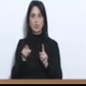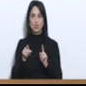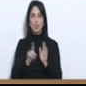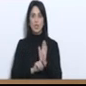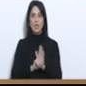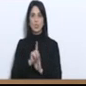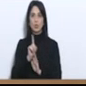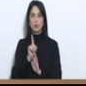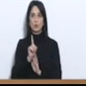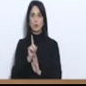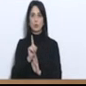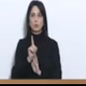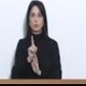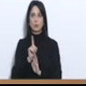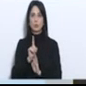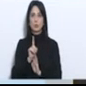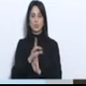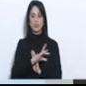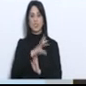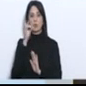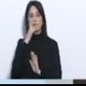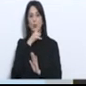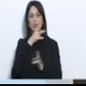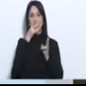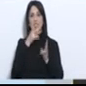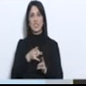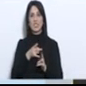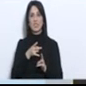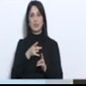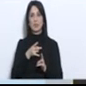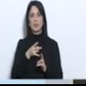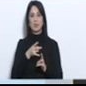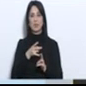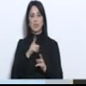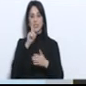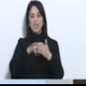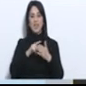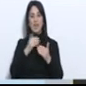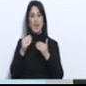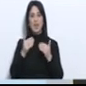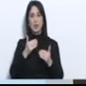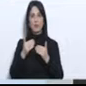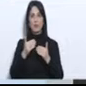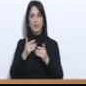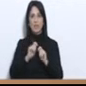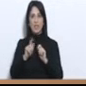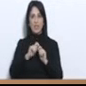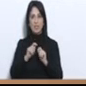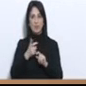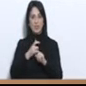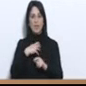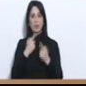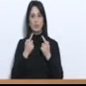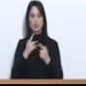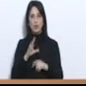daiqo sabchota periodshi dazarebul dazianebul dazarebuli religiebis dafinanseba da zalyan